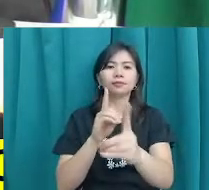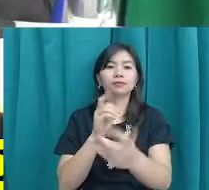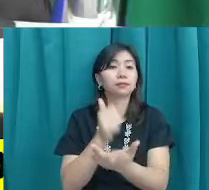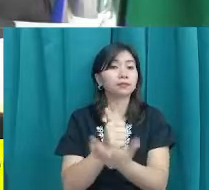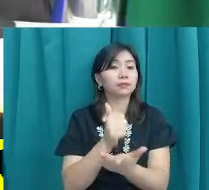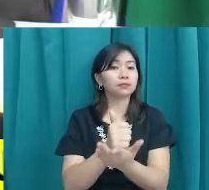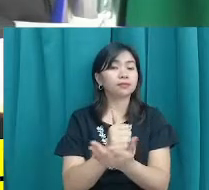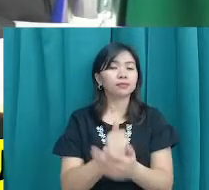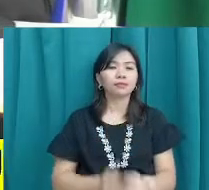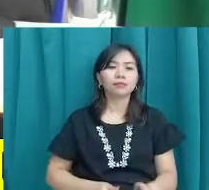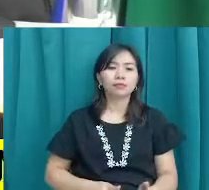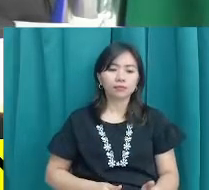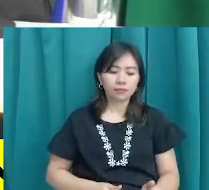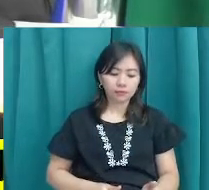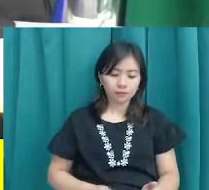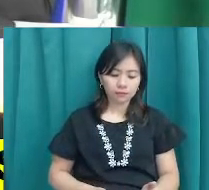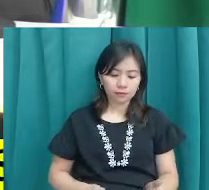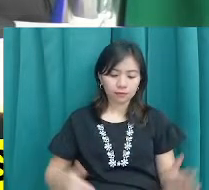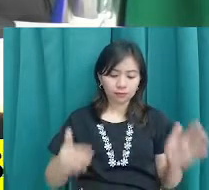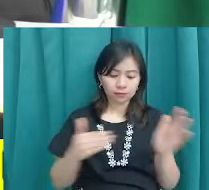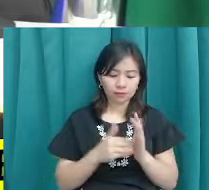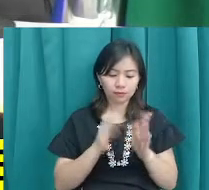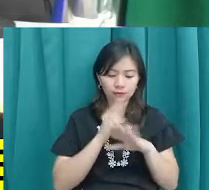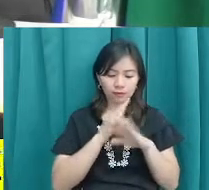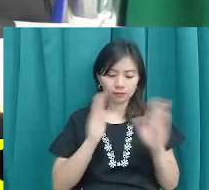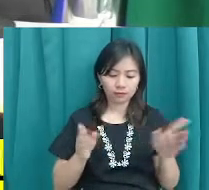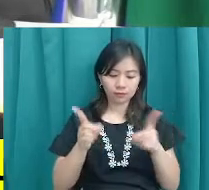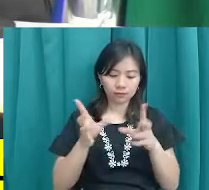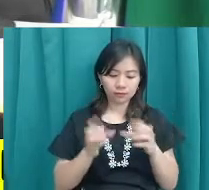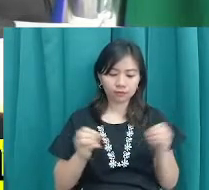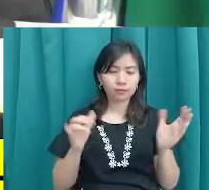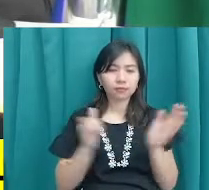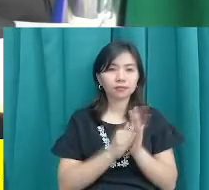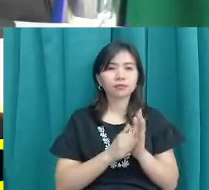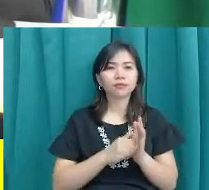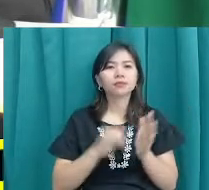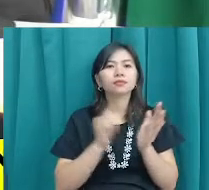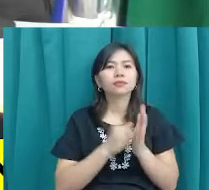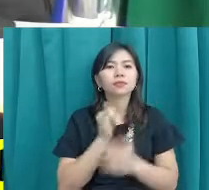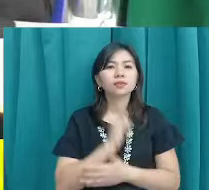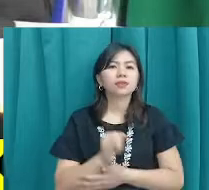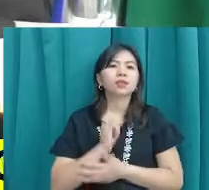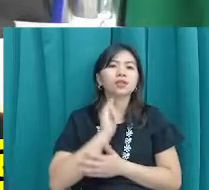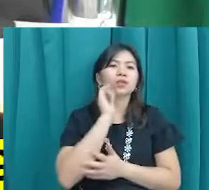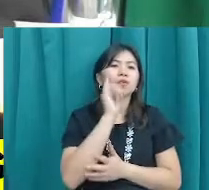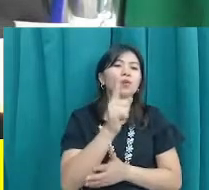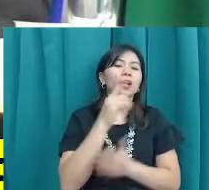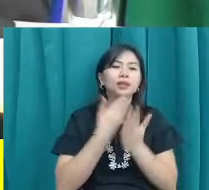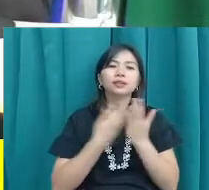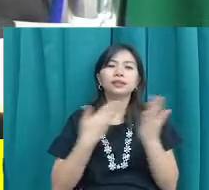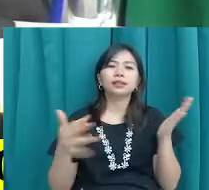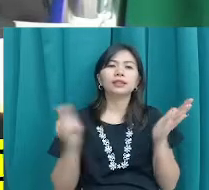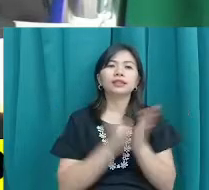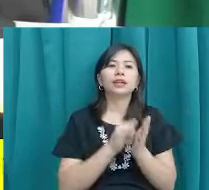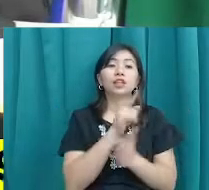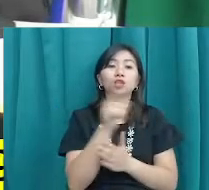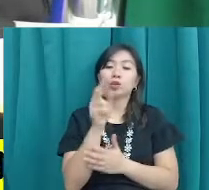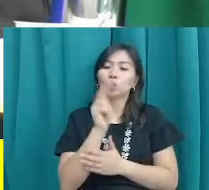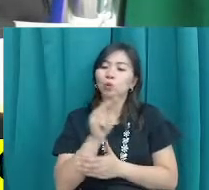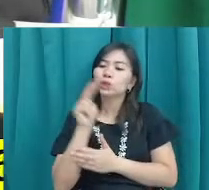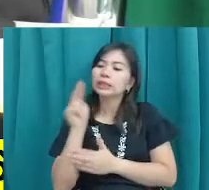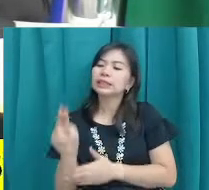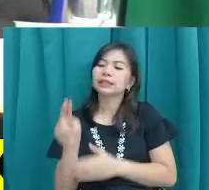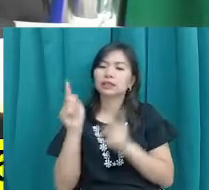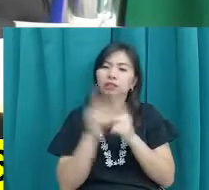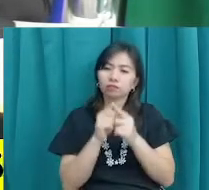see? Wag niyong gagawin yan, mga kapatid. Yan ang pinaka dapat na bantayan niyo sa sarili niyo. Team